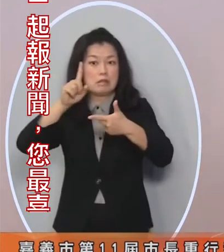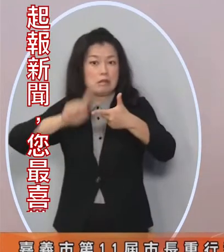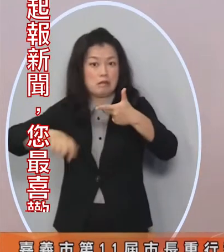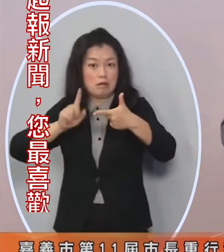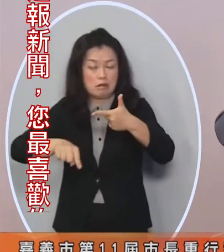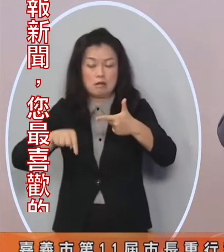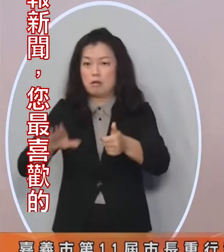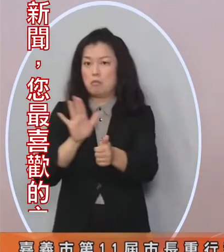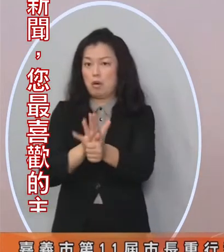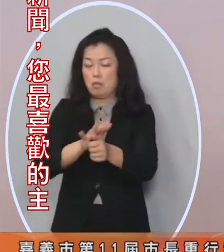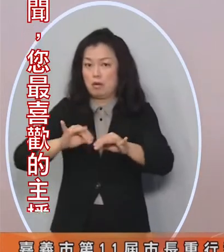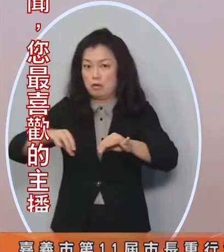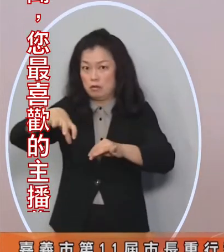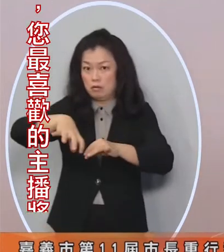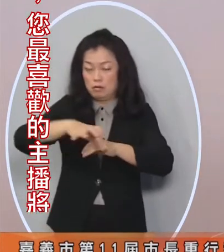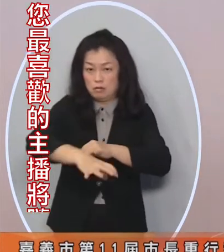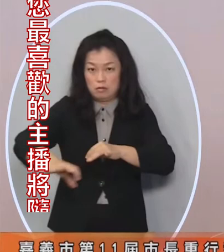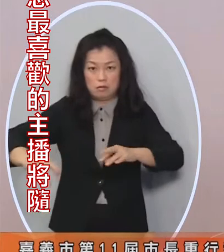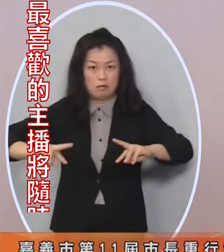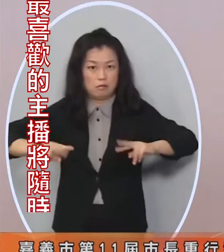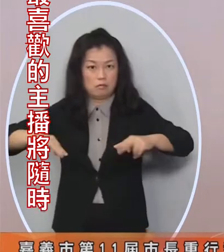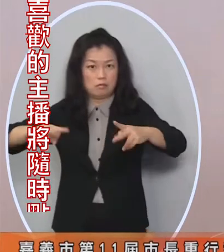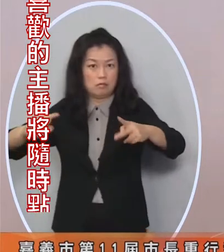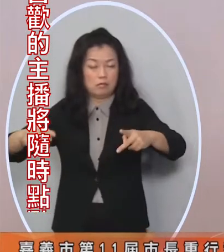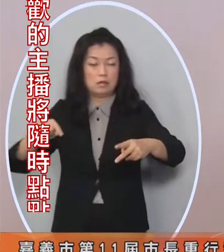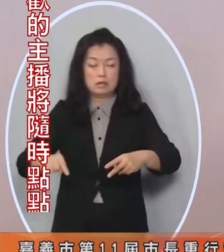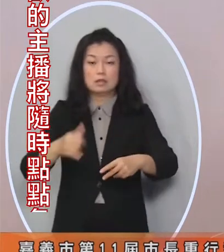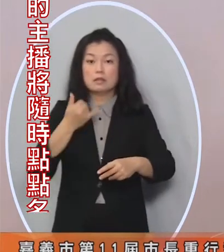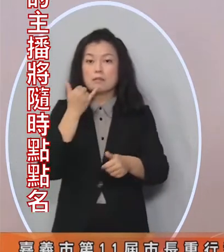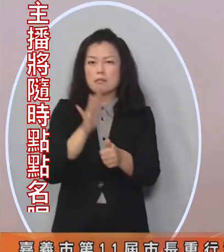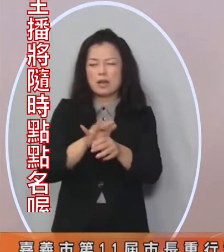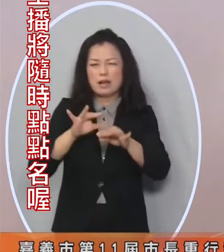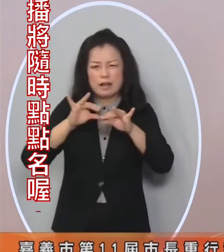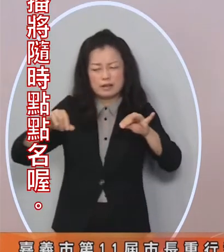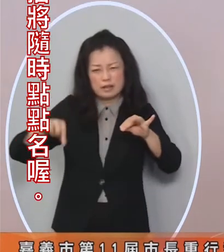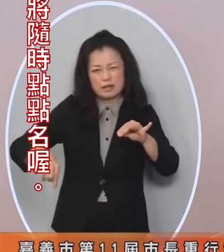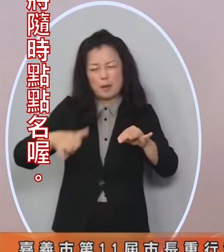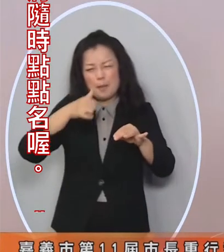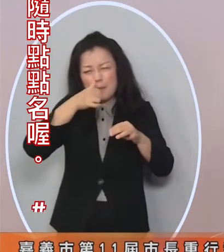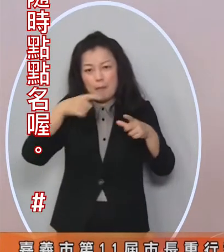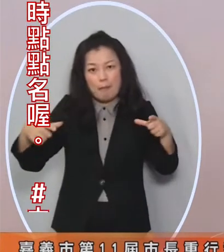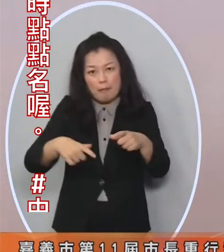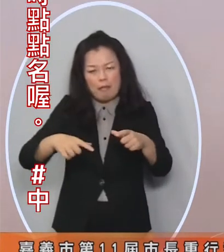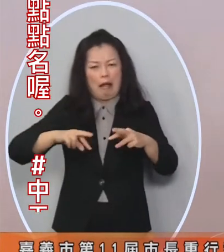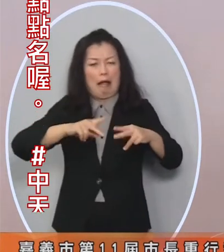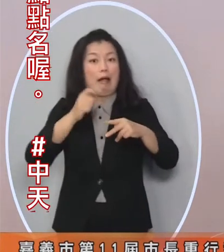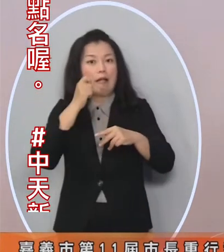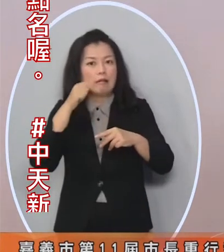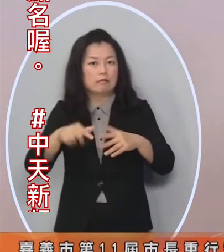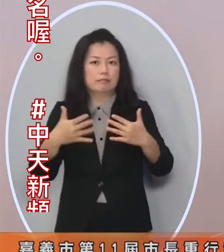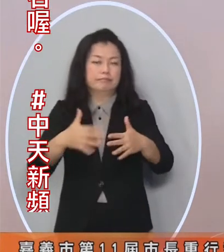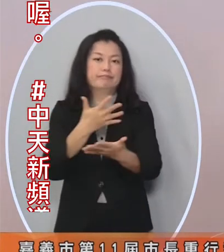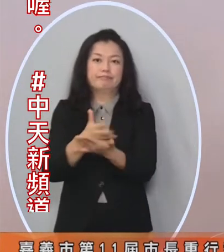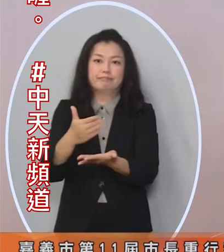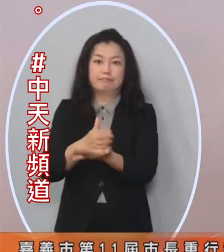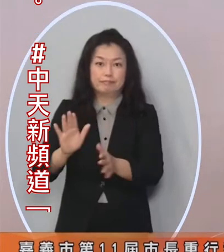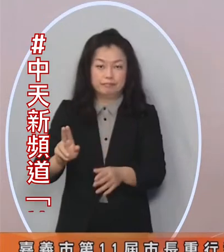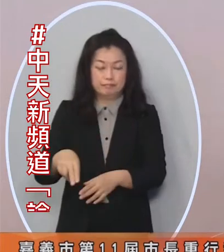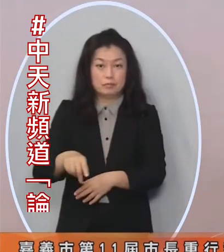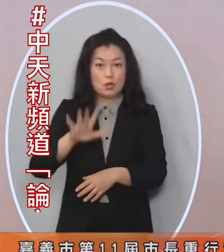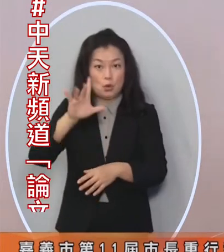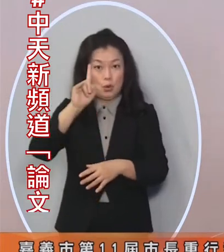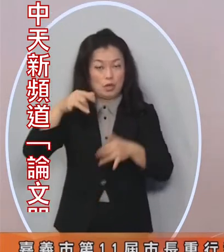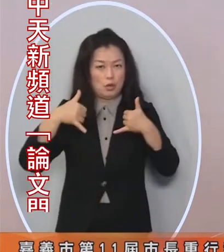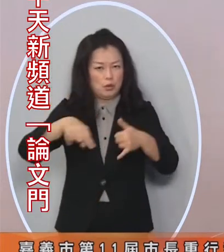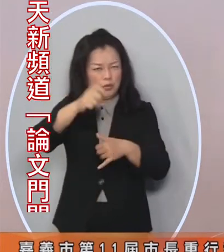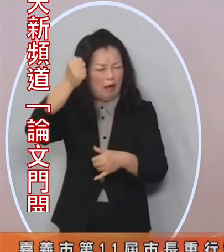发展，这个才是解决嘉义面积太狭小无法发展的问题。那我们还有一条道路大家印象深刻，但